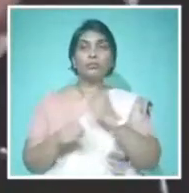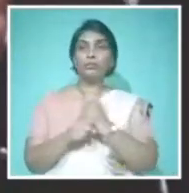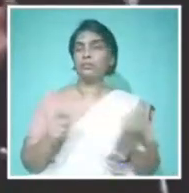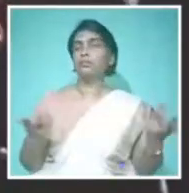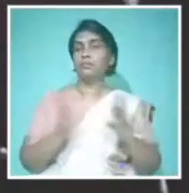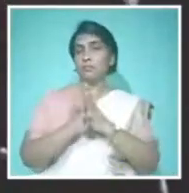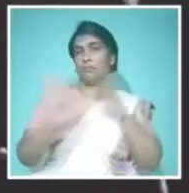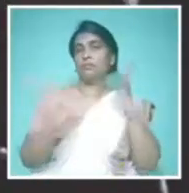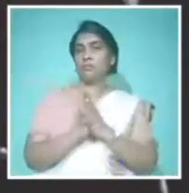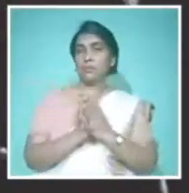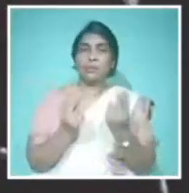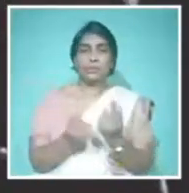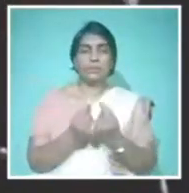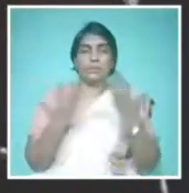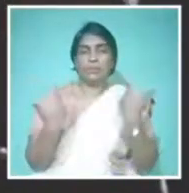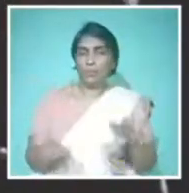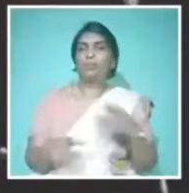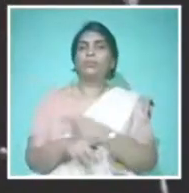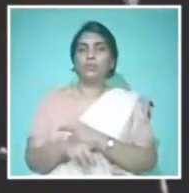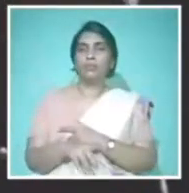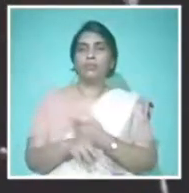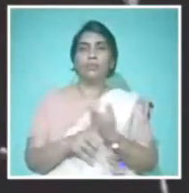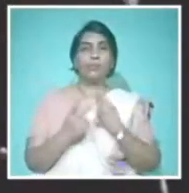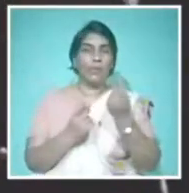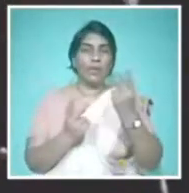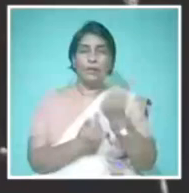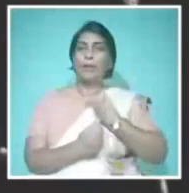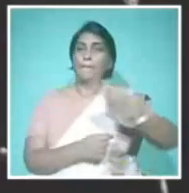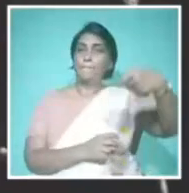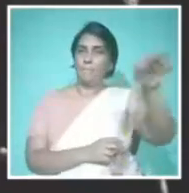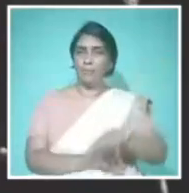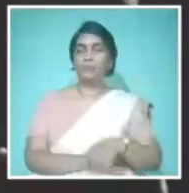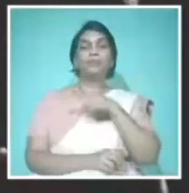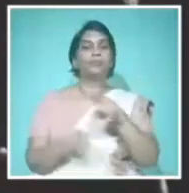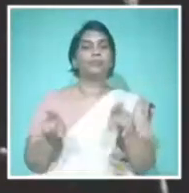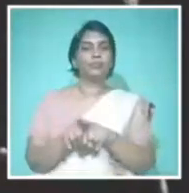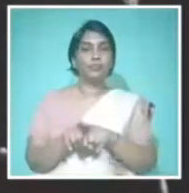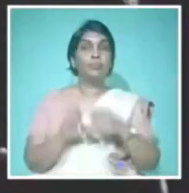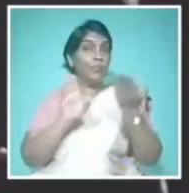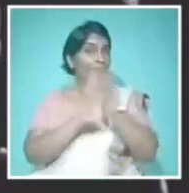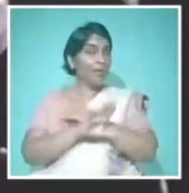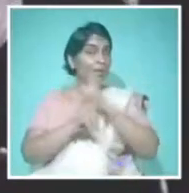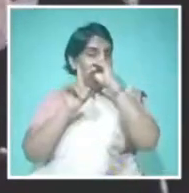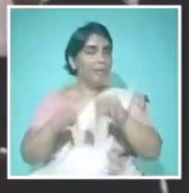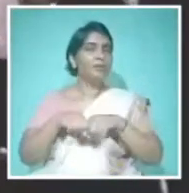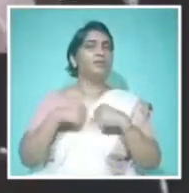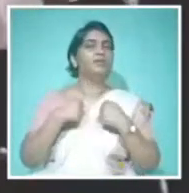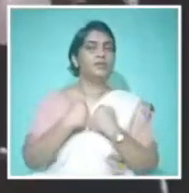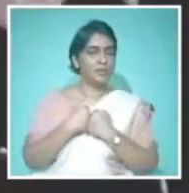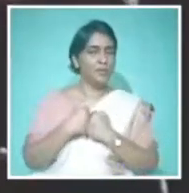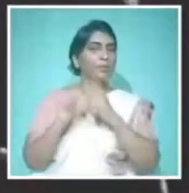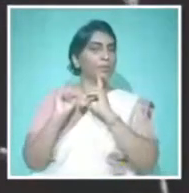නැහැ පොලිම ඇවිල්ලා ඉක්මනට ඉවර කරන්න ඕන ස්පොට් බයි මිලදී ගන්න ඕන කියලා itu kotre, ada perasaan agama itu mukulnya,